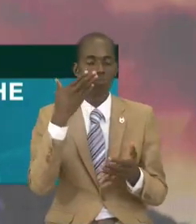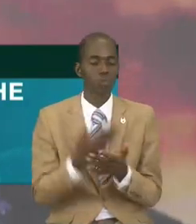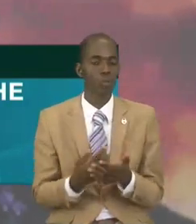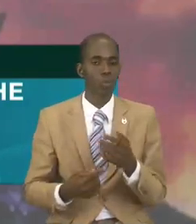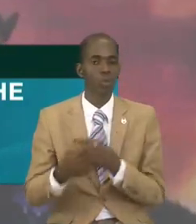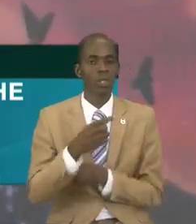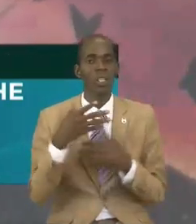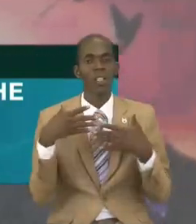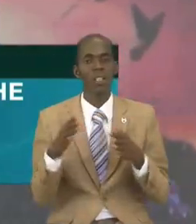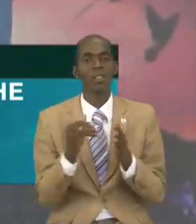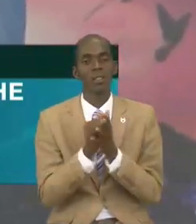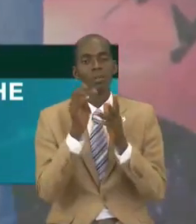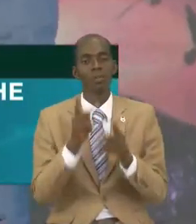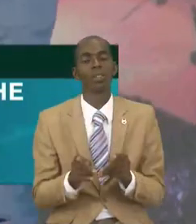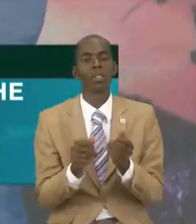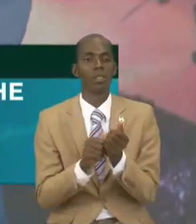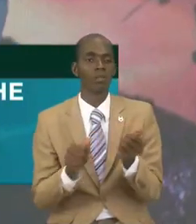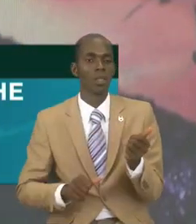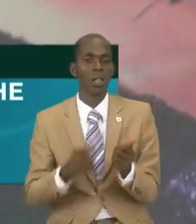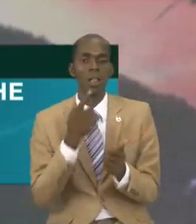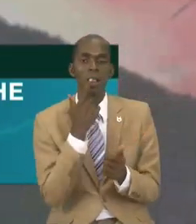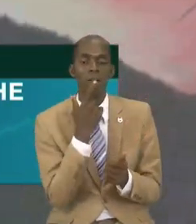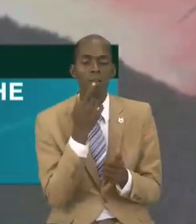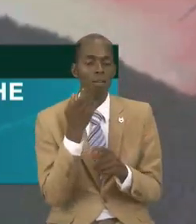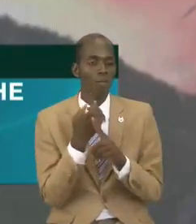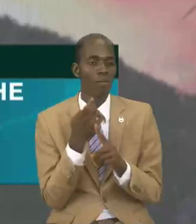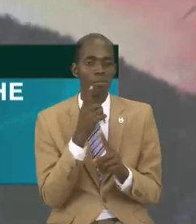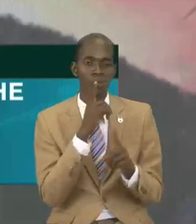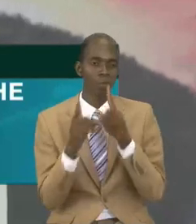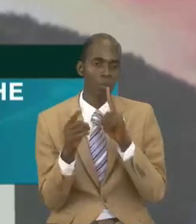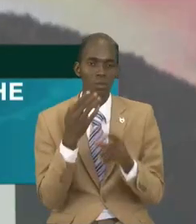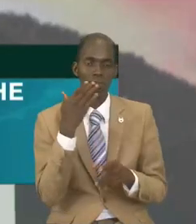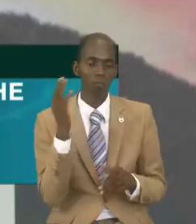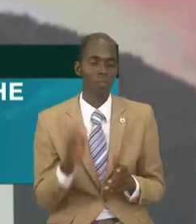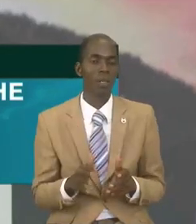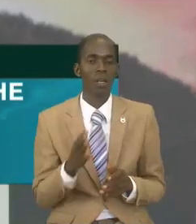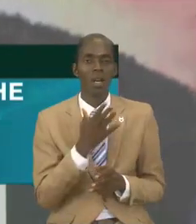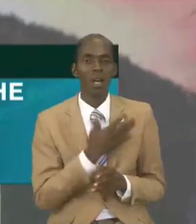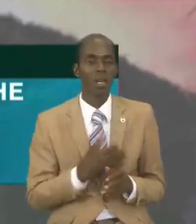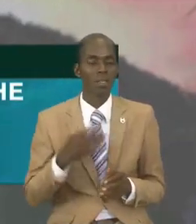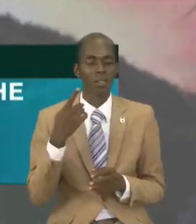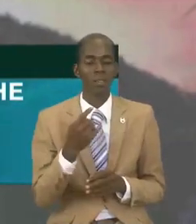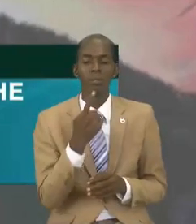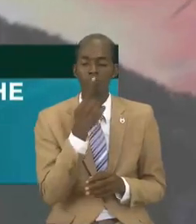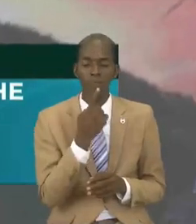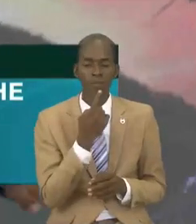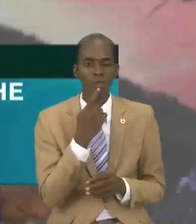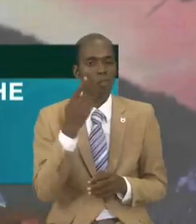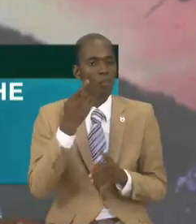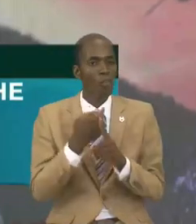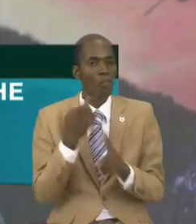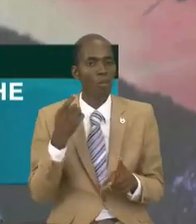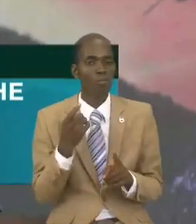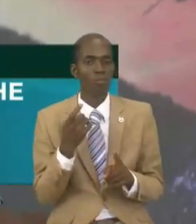veut aimer la vie et voir des jours heureux, qu'il préserve sa langue du mal et ses lèvres